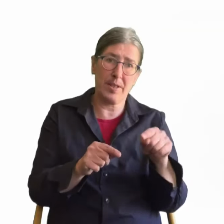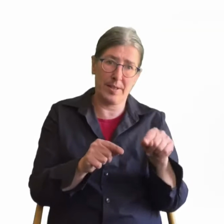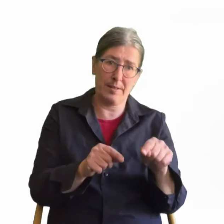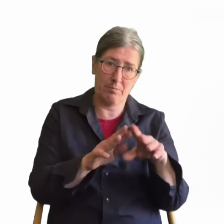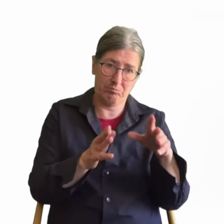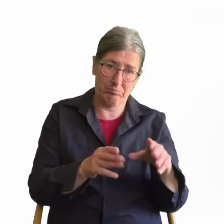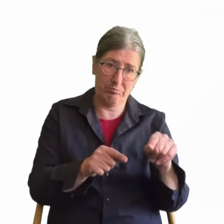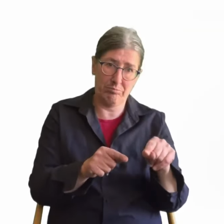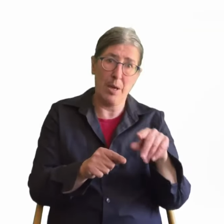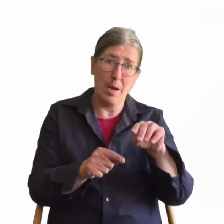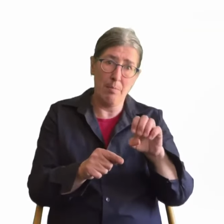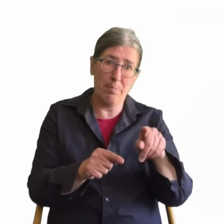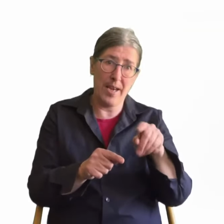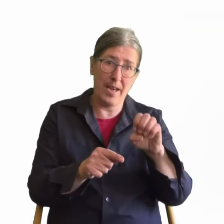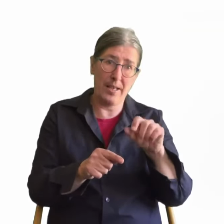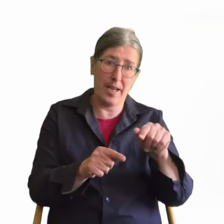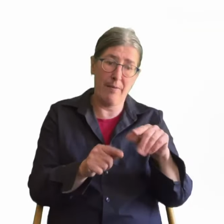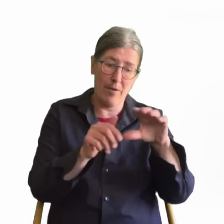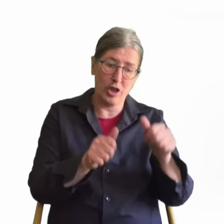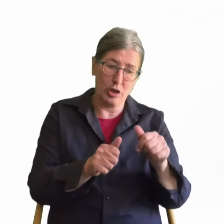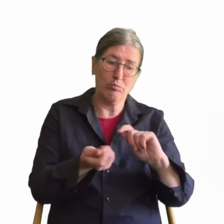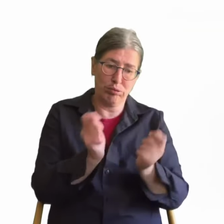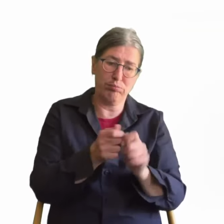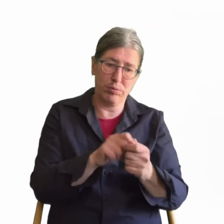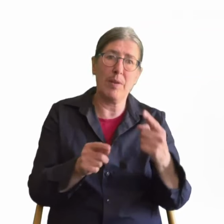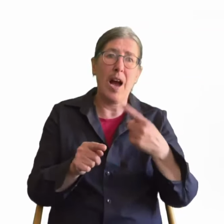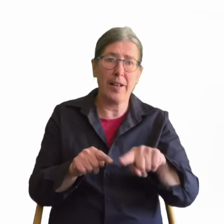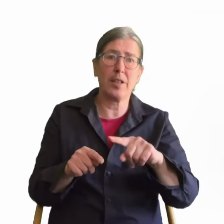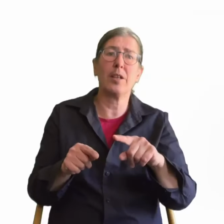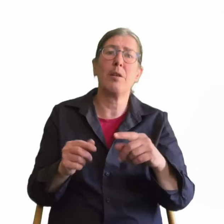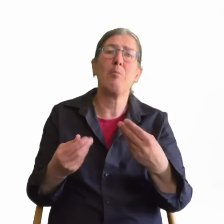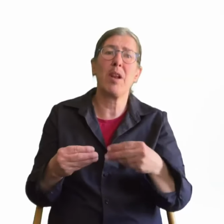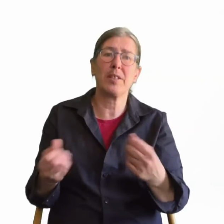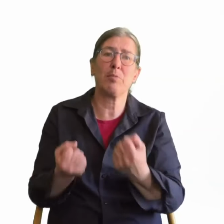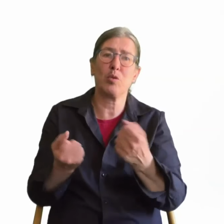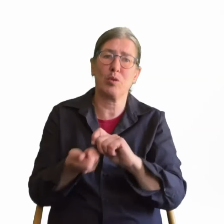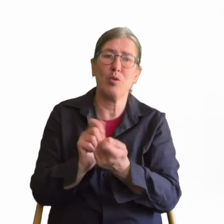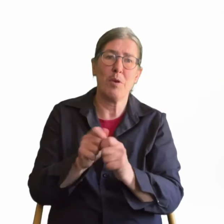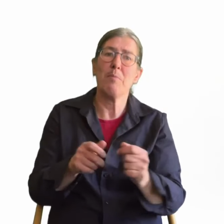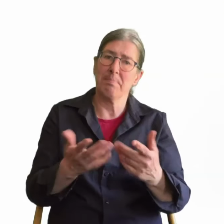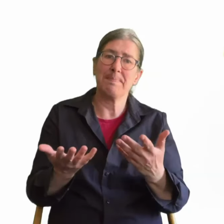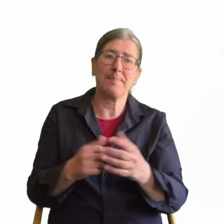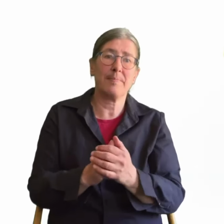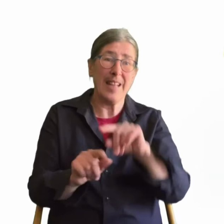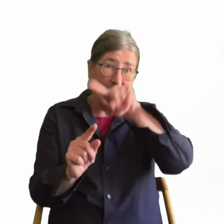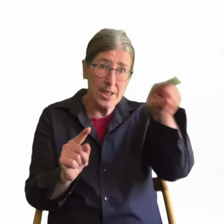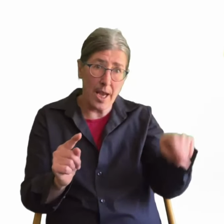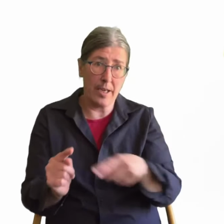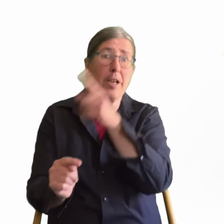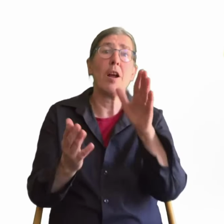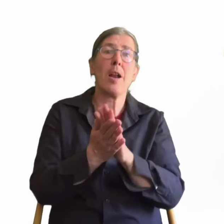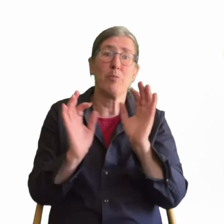Betrieben, die diese PET-Flaschen wieder in andere Plastikflaschen oder andere Plastikprodukte verwandeln. Das Recycling